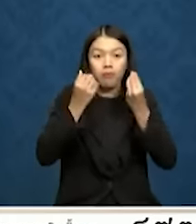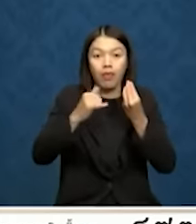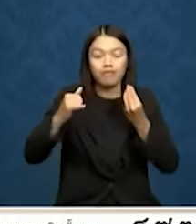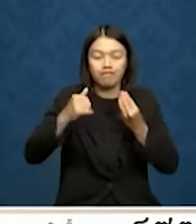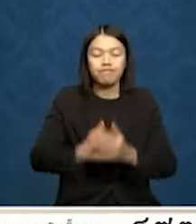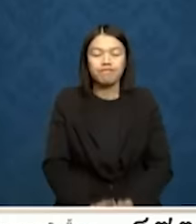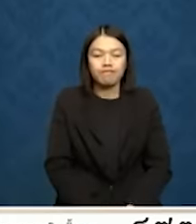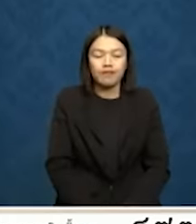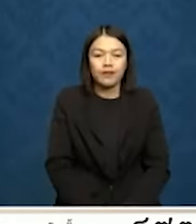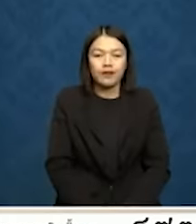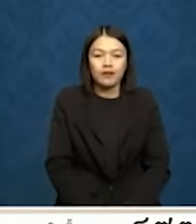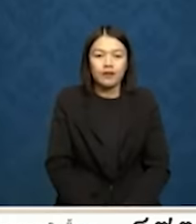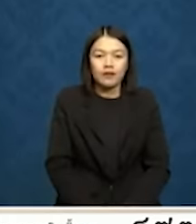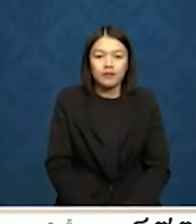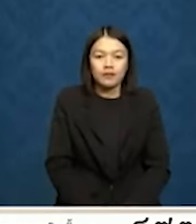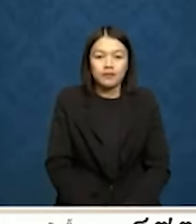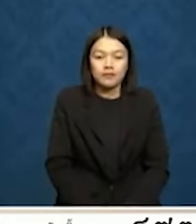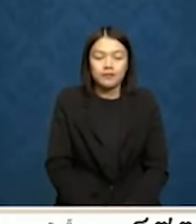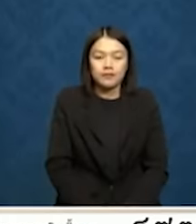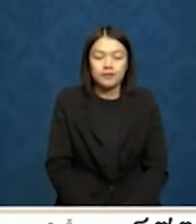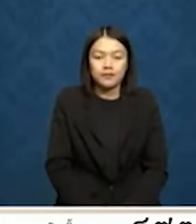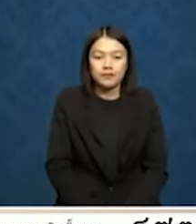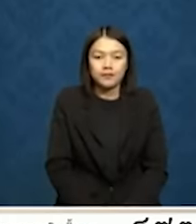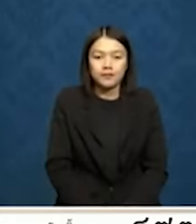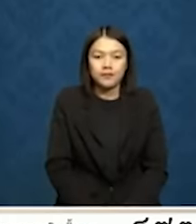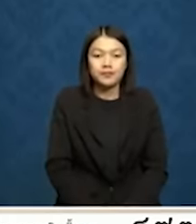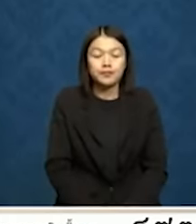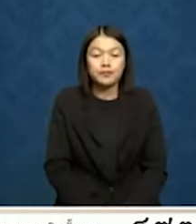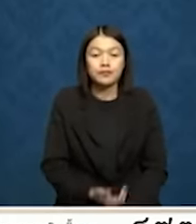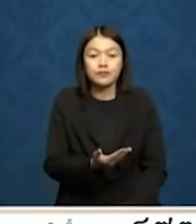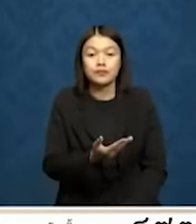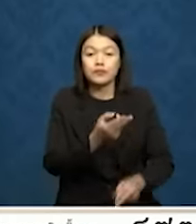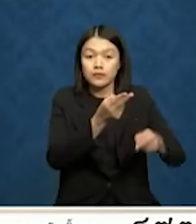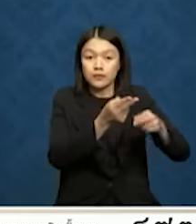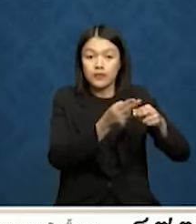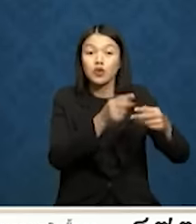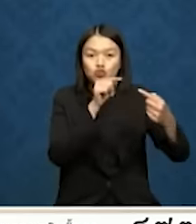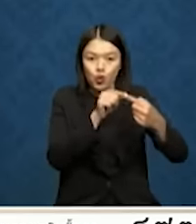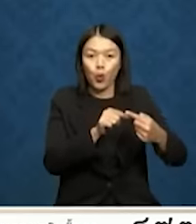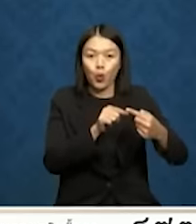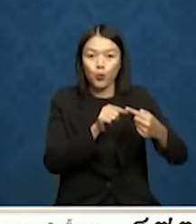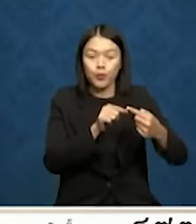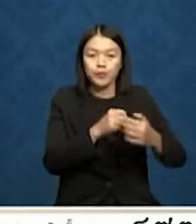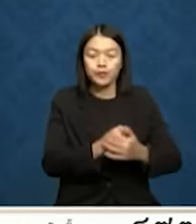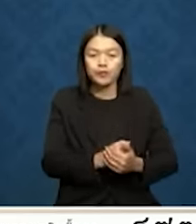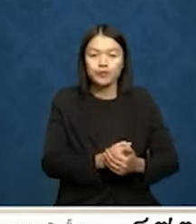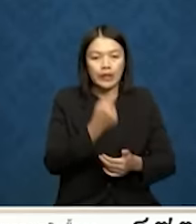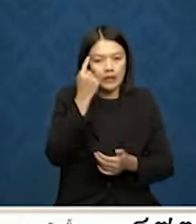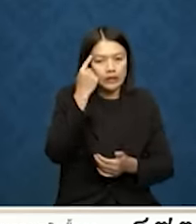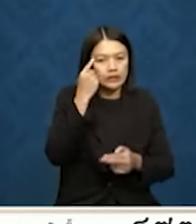เมื่อท่านสมาชิกได้ขานชื่อถ้าตรงกันแล้วก็ไม่เป็นไรแต่ท่านเห็น